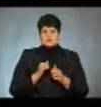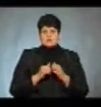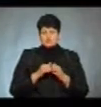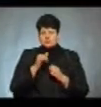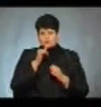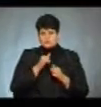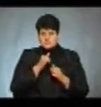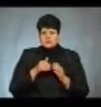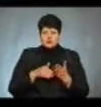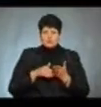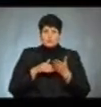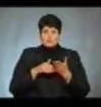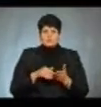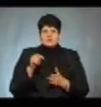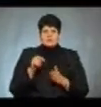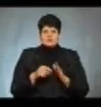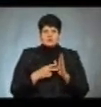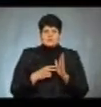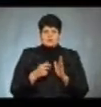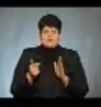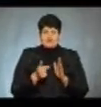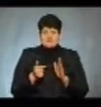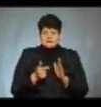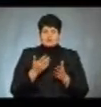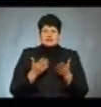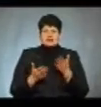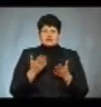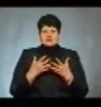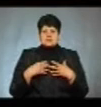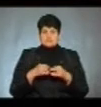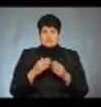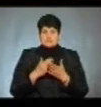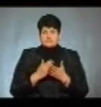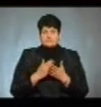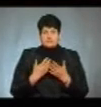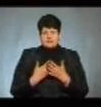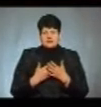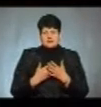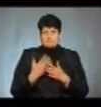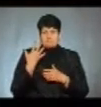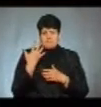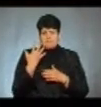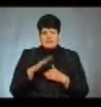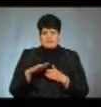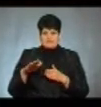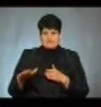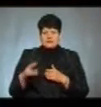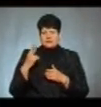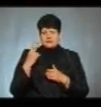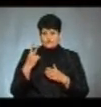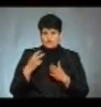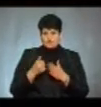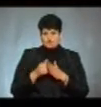щомісячна допомога 1700 гривень. Тобто, якщо сім'я складається, наприклад, з 5 дітей, двох яких